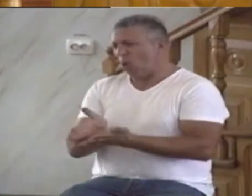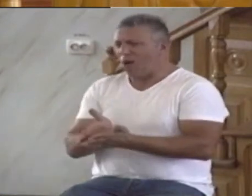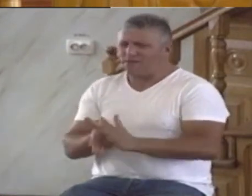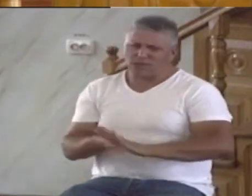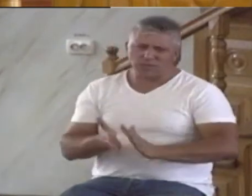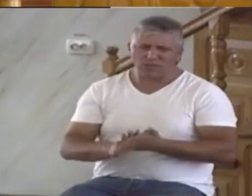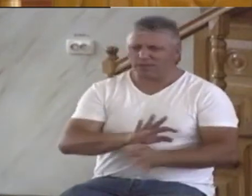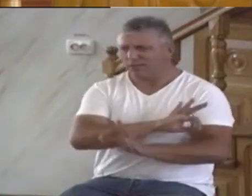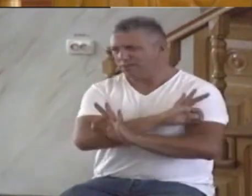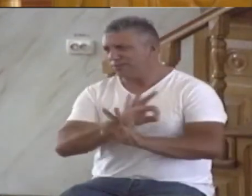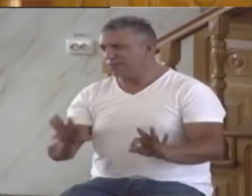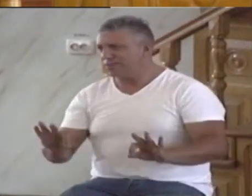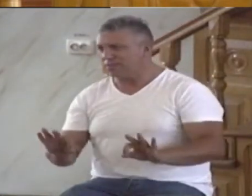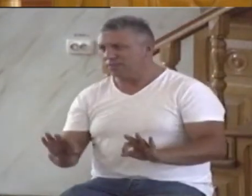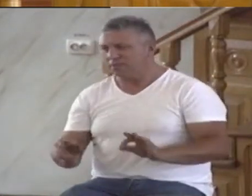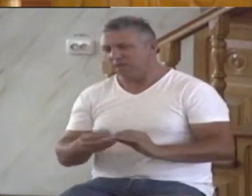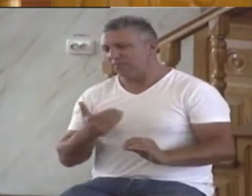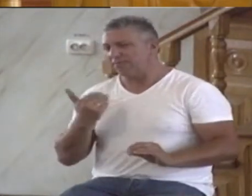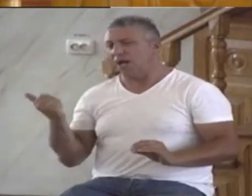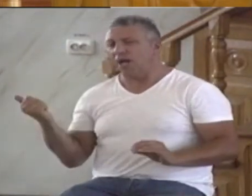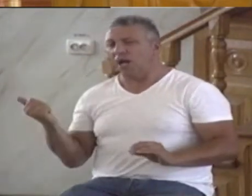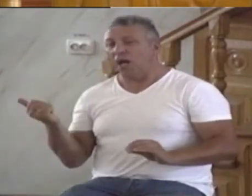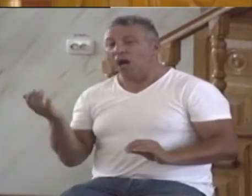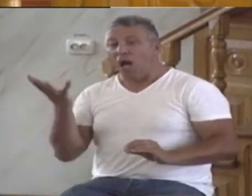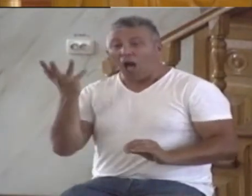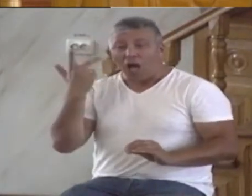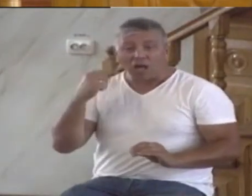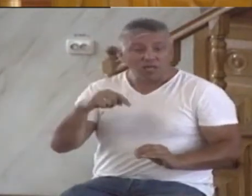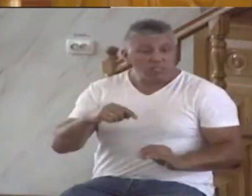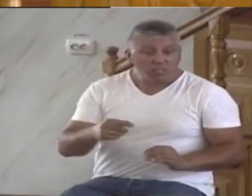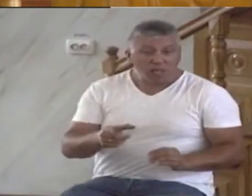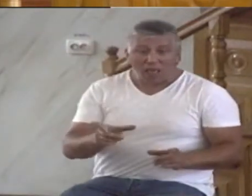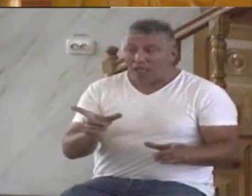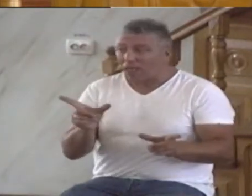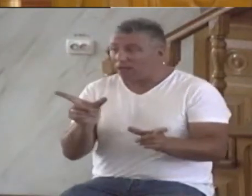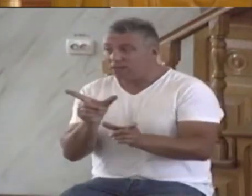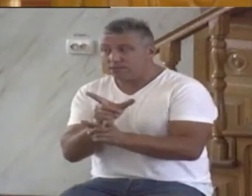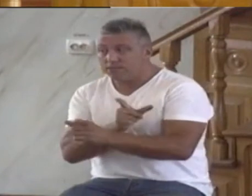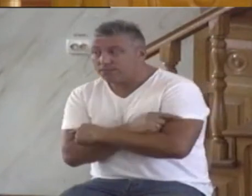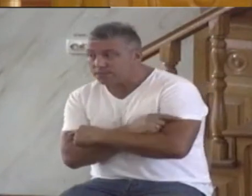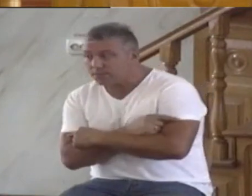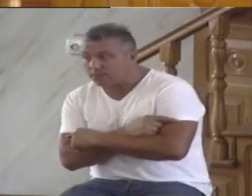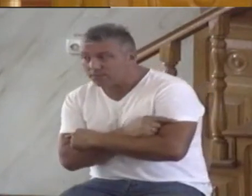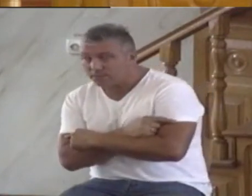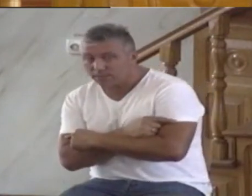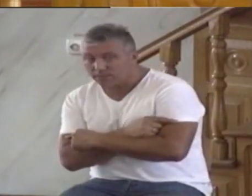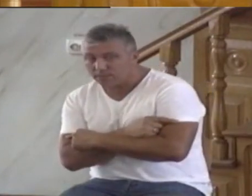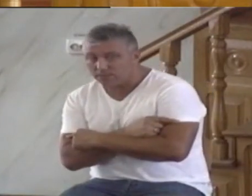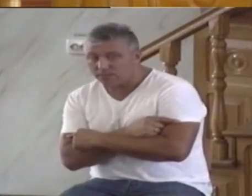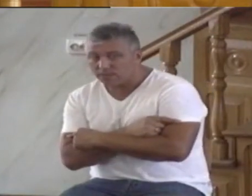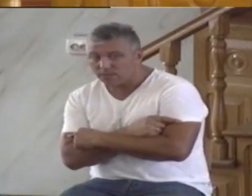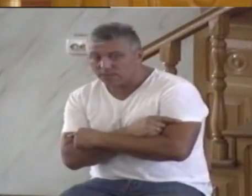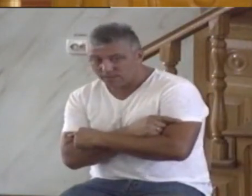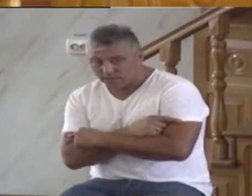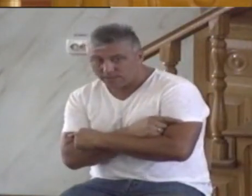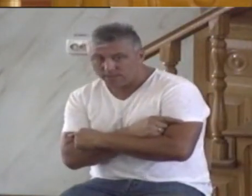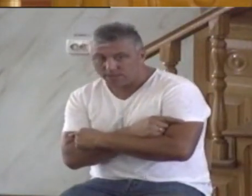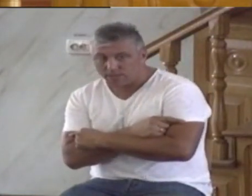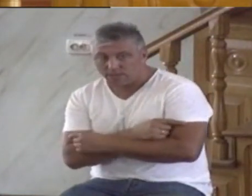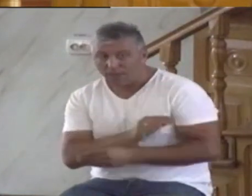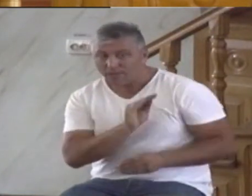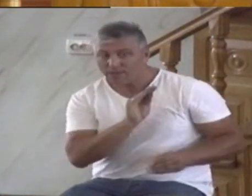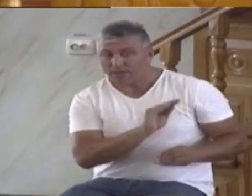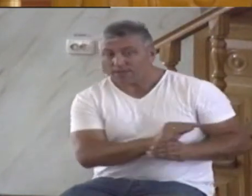имеет силы для противодействия, но тогда, когда сил больше не осталось, вот тогда он приходит с